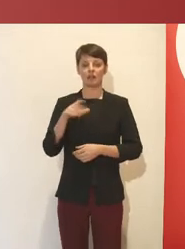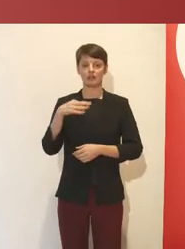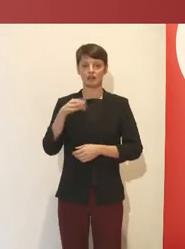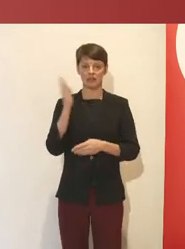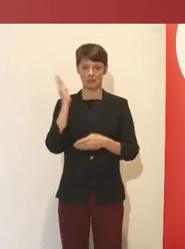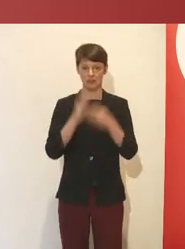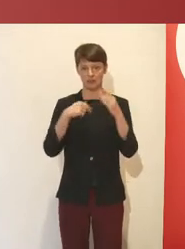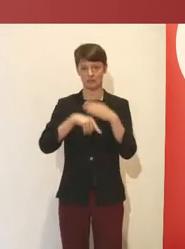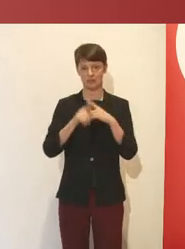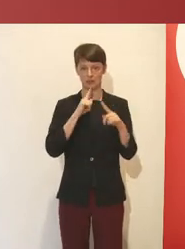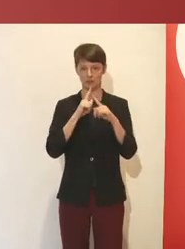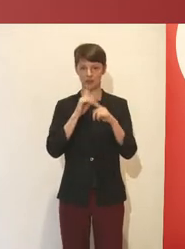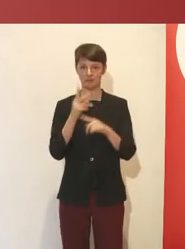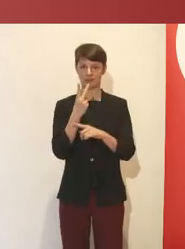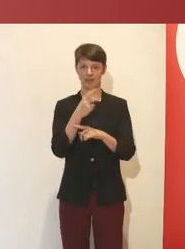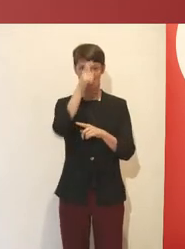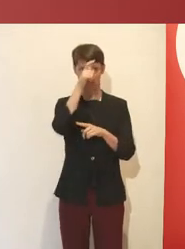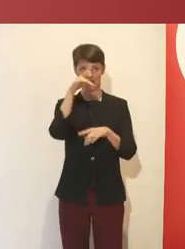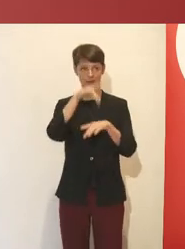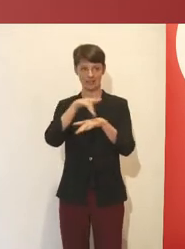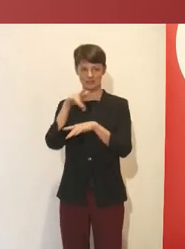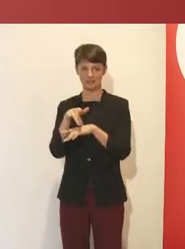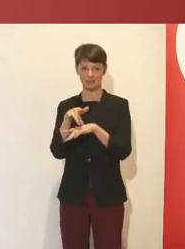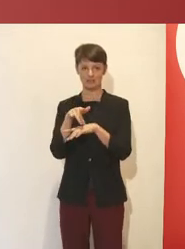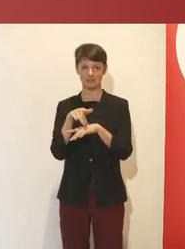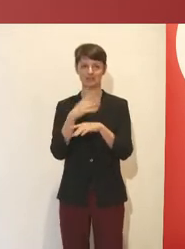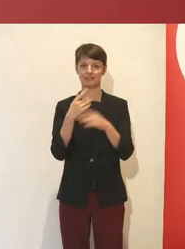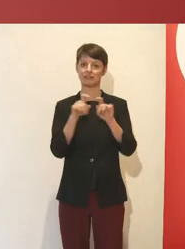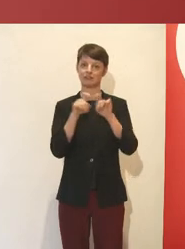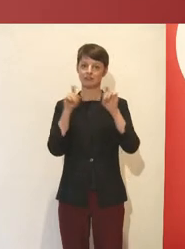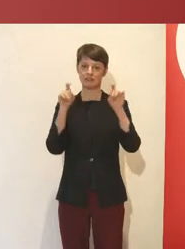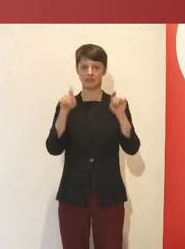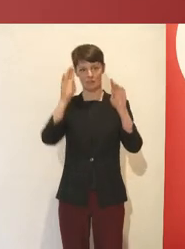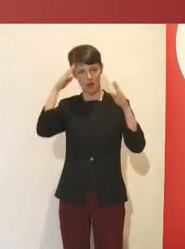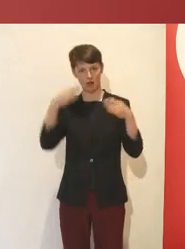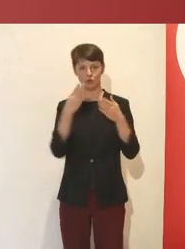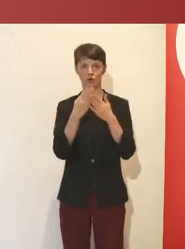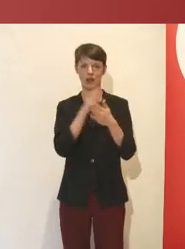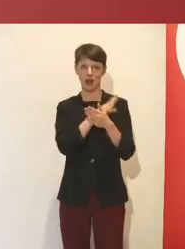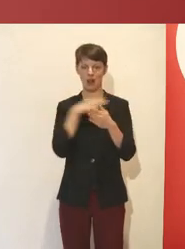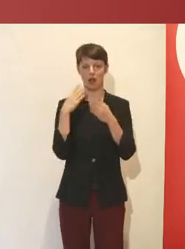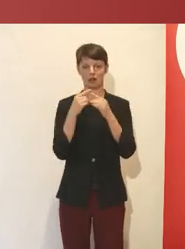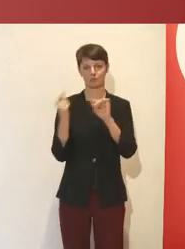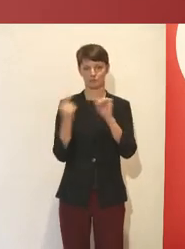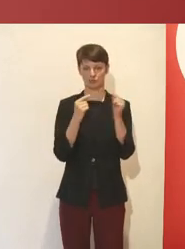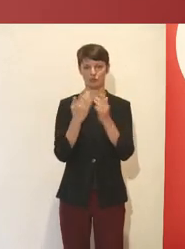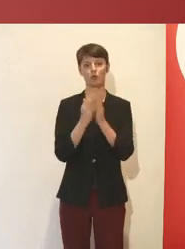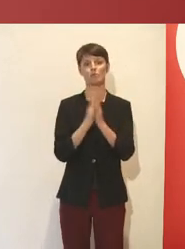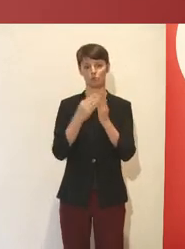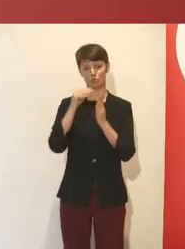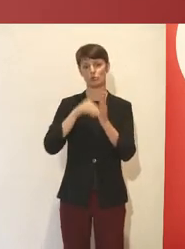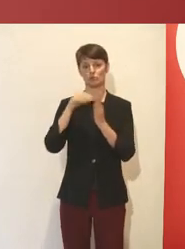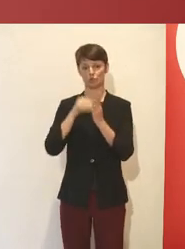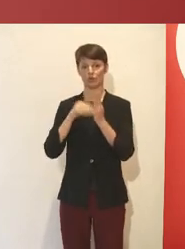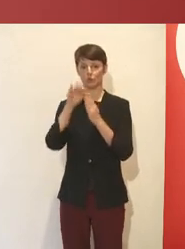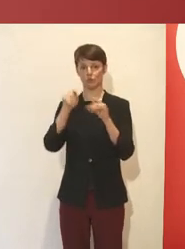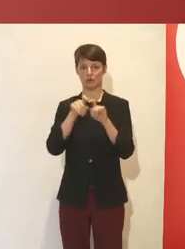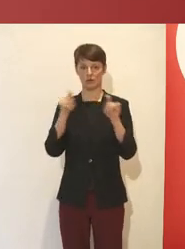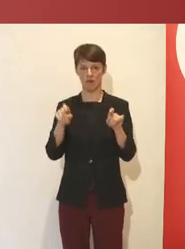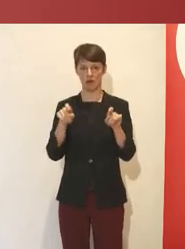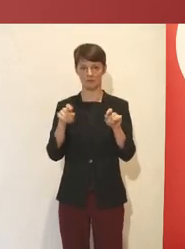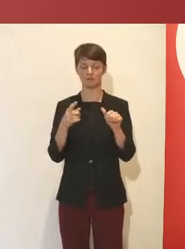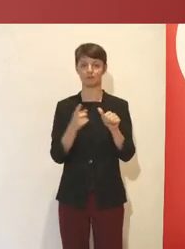gespräch seien mit zwei expertinnen die sich mit diesem thema schon lange auseinandersetzen und auch bücher geschrieben haben das